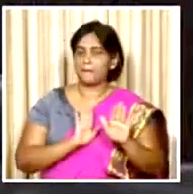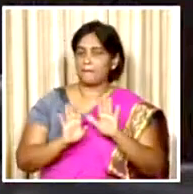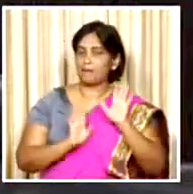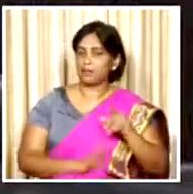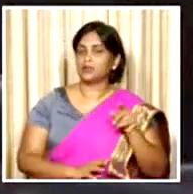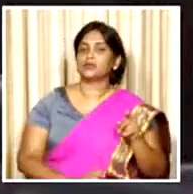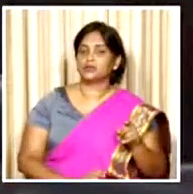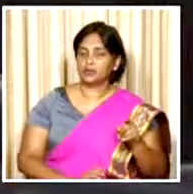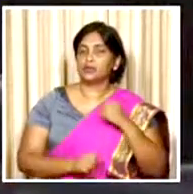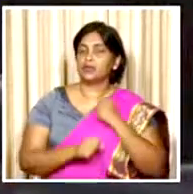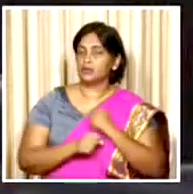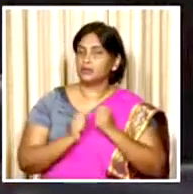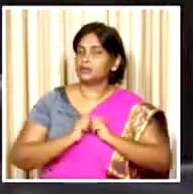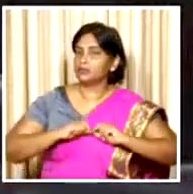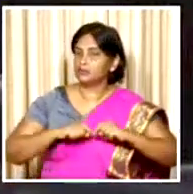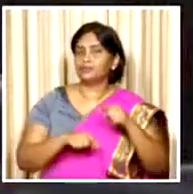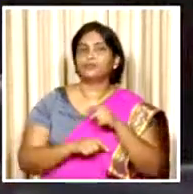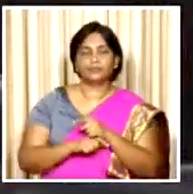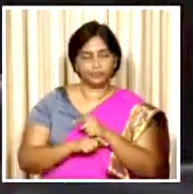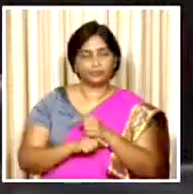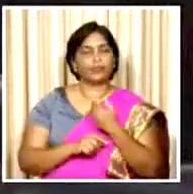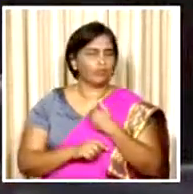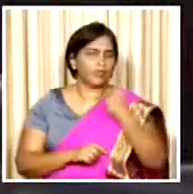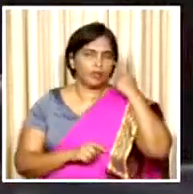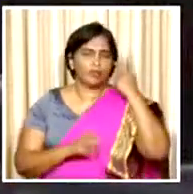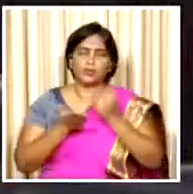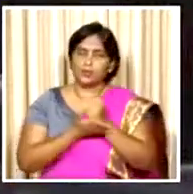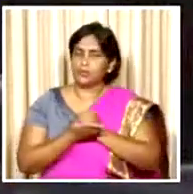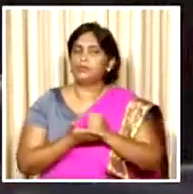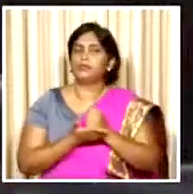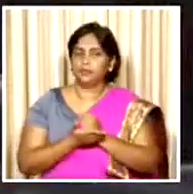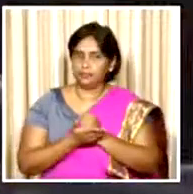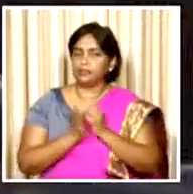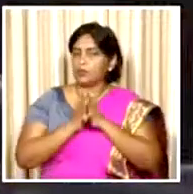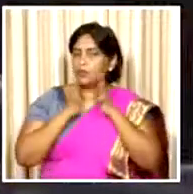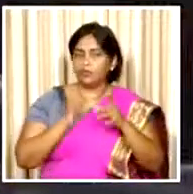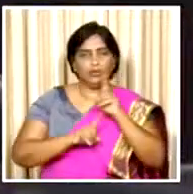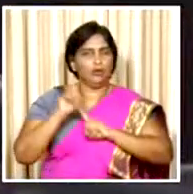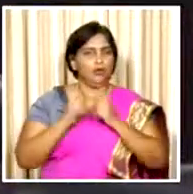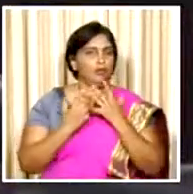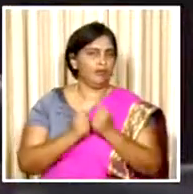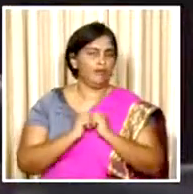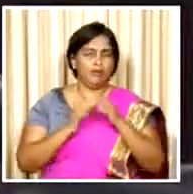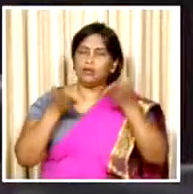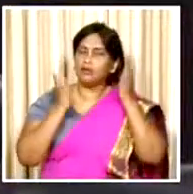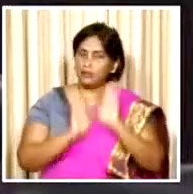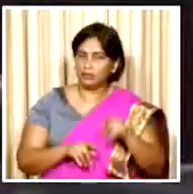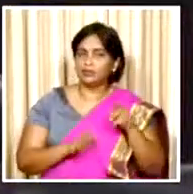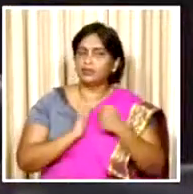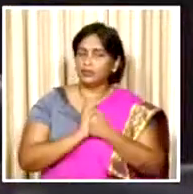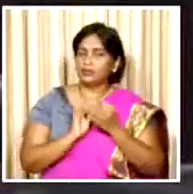කිරීමට මේ ආණ්ඩුව ගන්න පියවර ගැන මම හිතන්නේ අපි සියලු දෙනාම ගොඩක් කතා කරන්න ඕනේ. අවසාන වශයෙන්